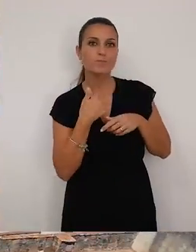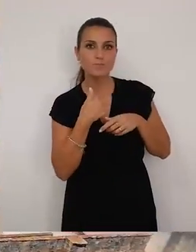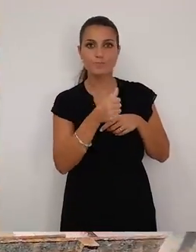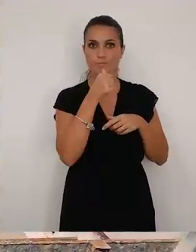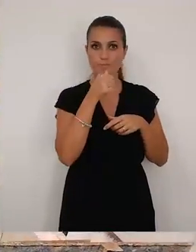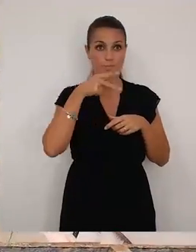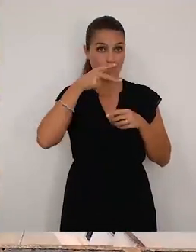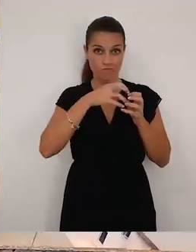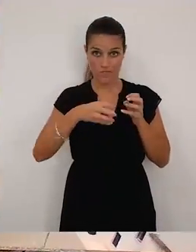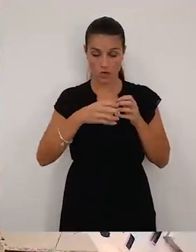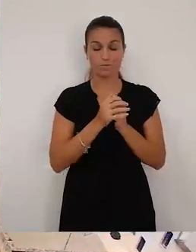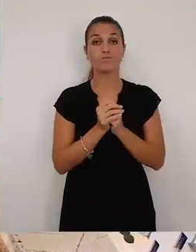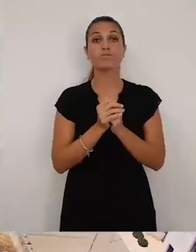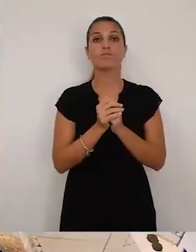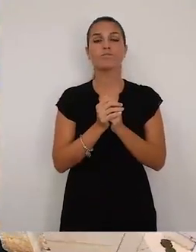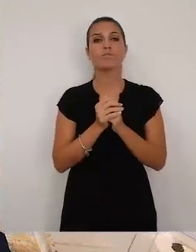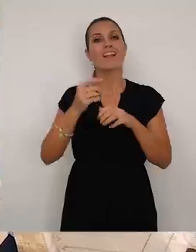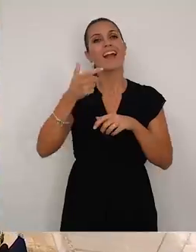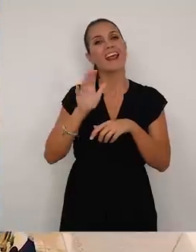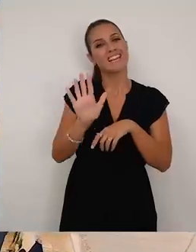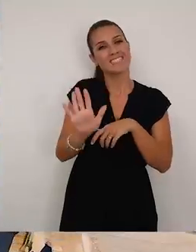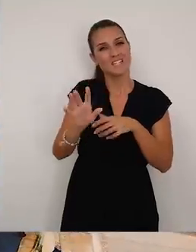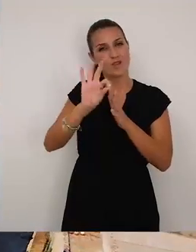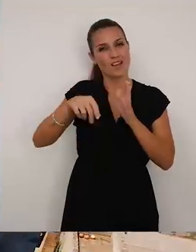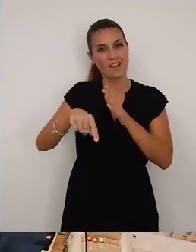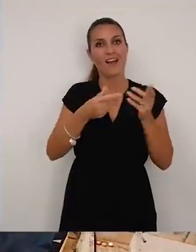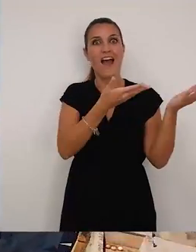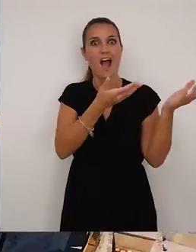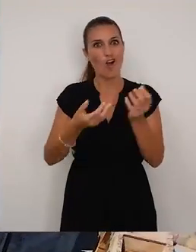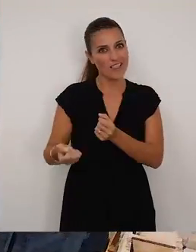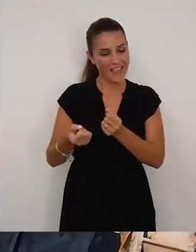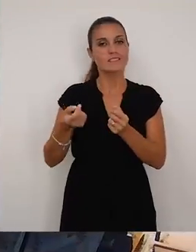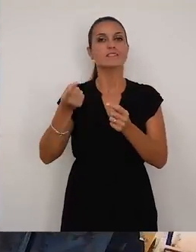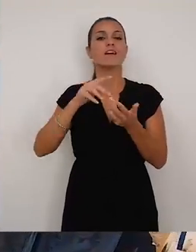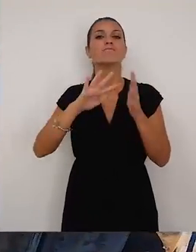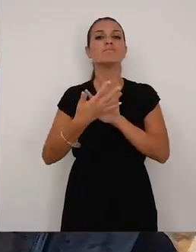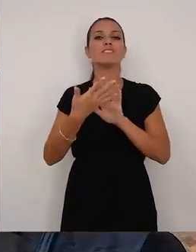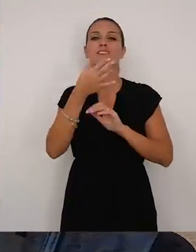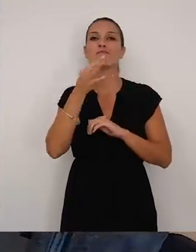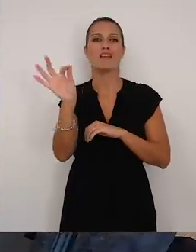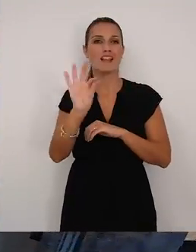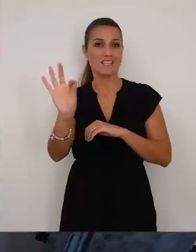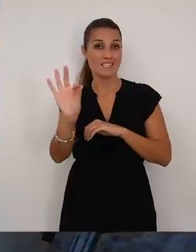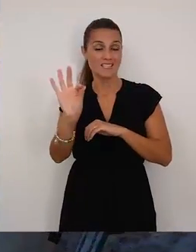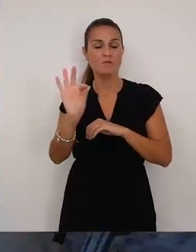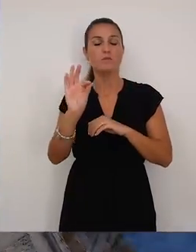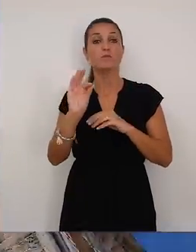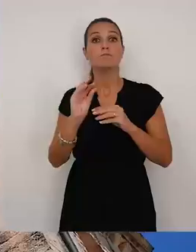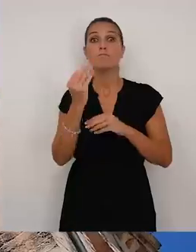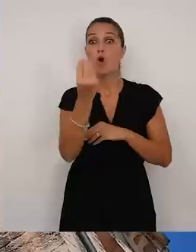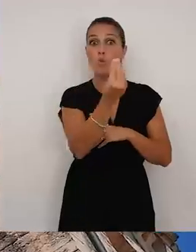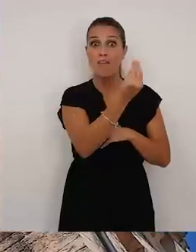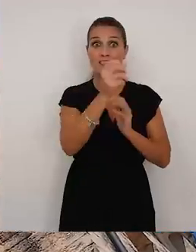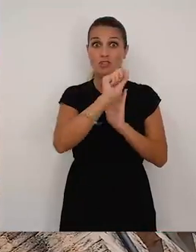La spontaneità dei luoghi e il talento per l'accoglienza rendono Minervino un borgo incantevole, impreziosito da rilevanti